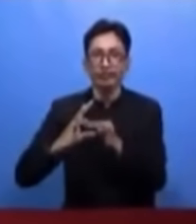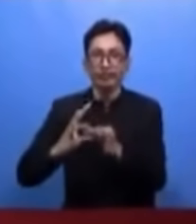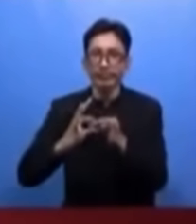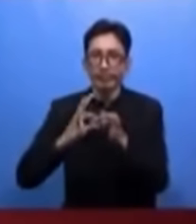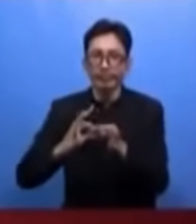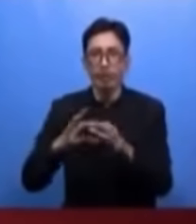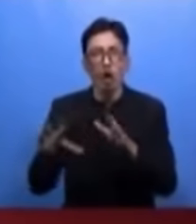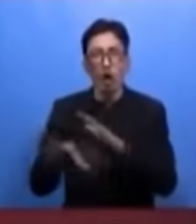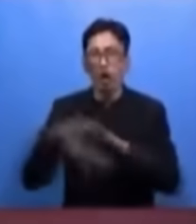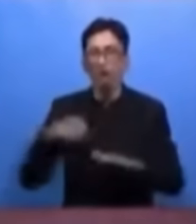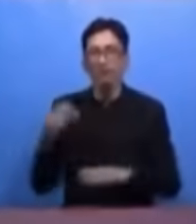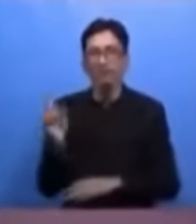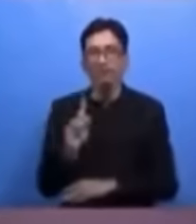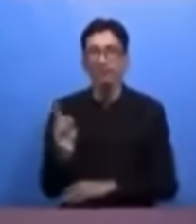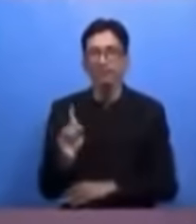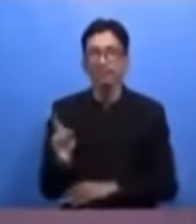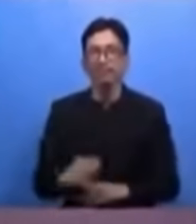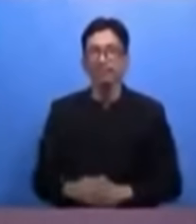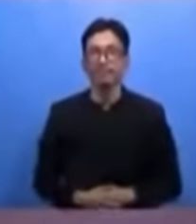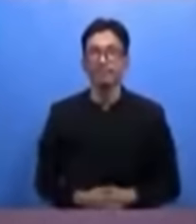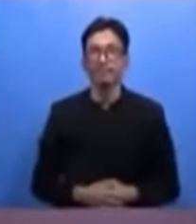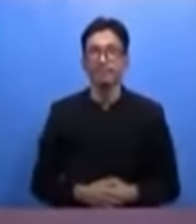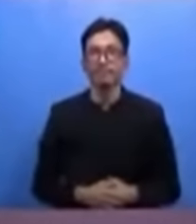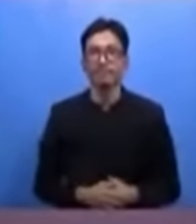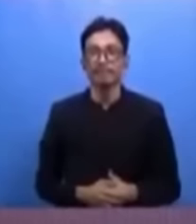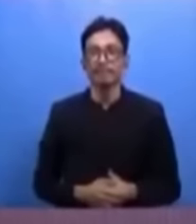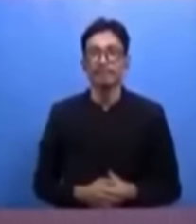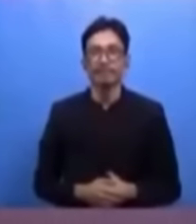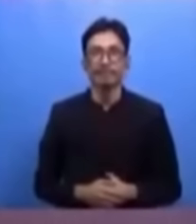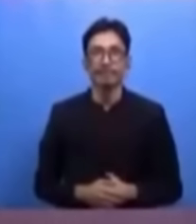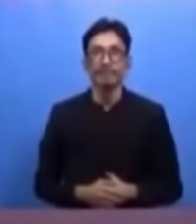tidak korupsi. Terus yang berikutnya adalah